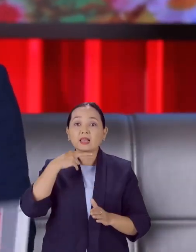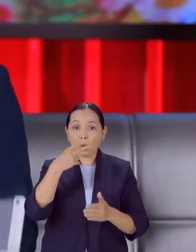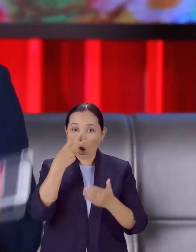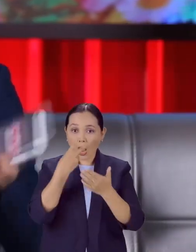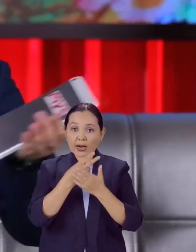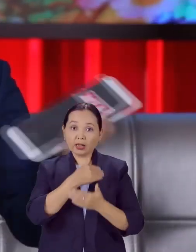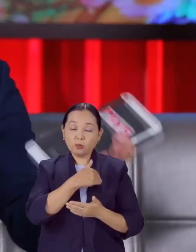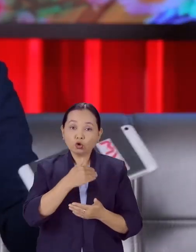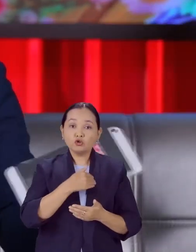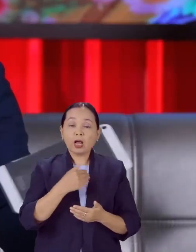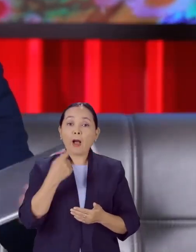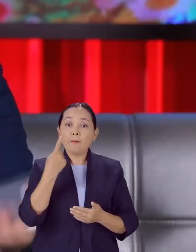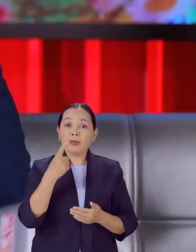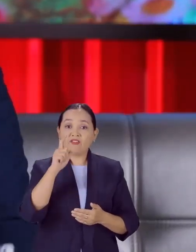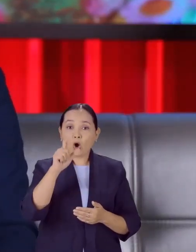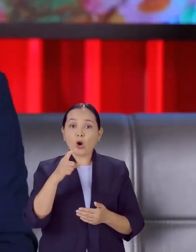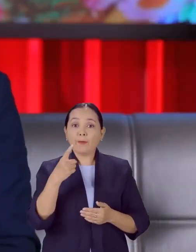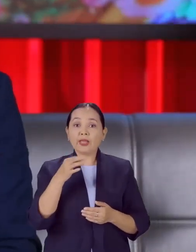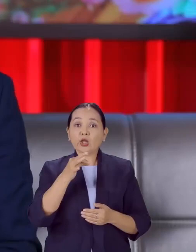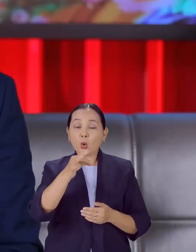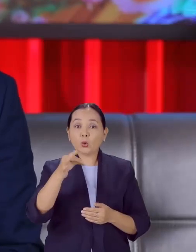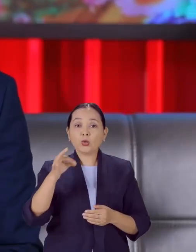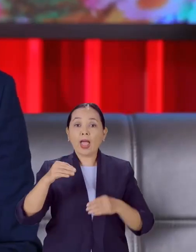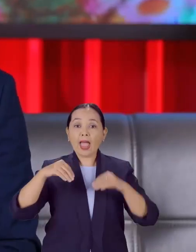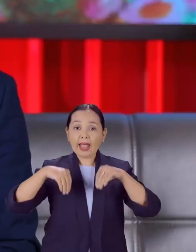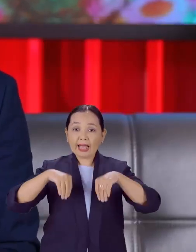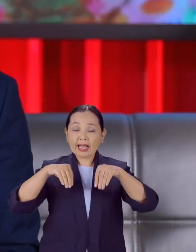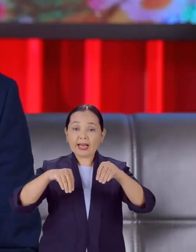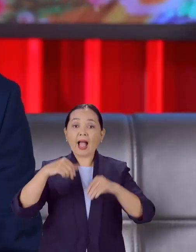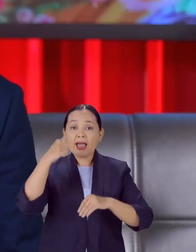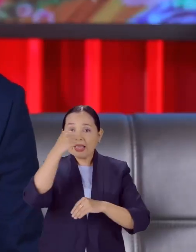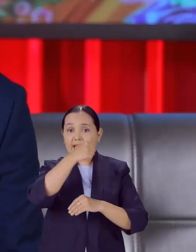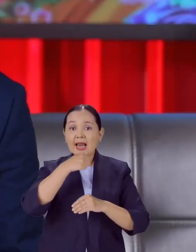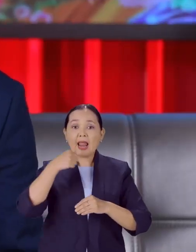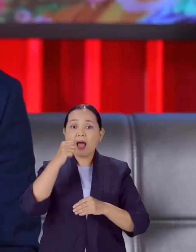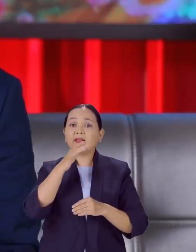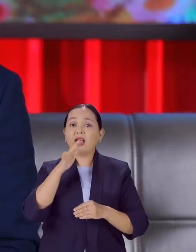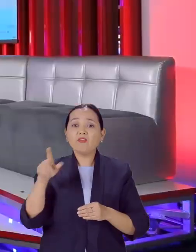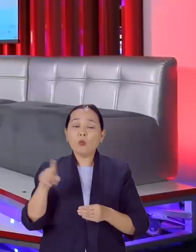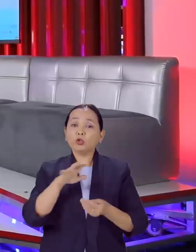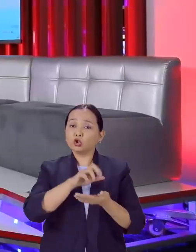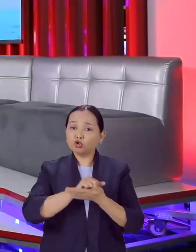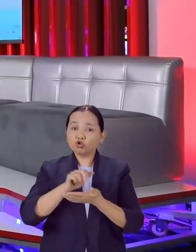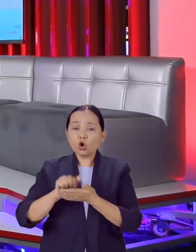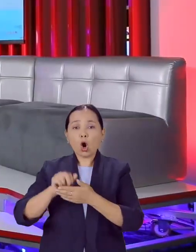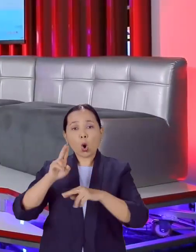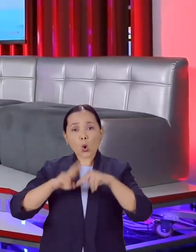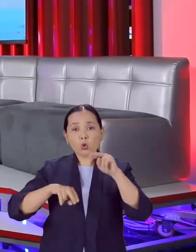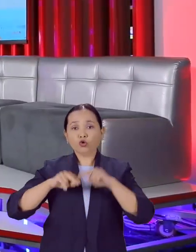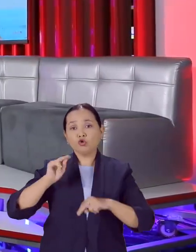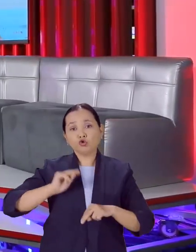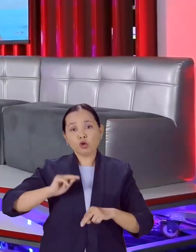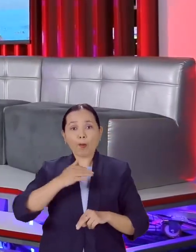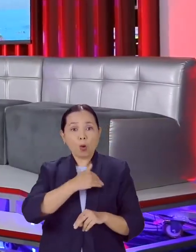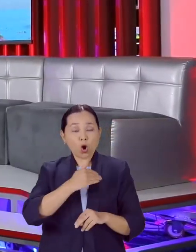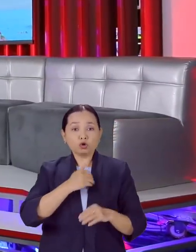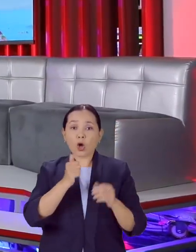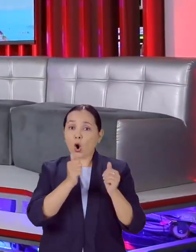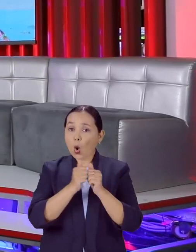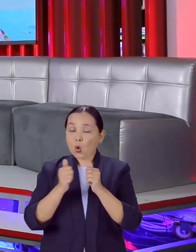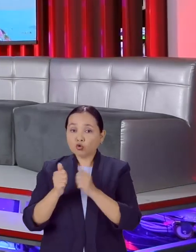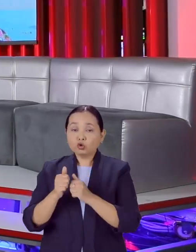Bir fuqaro bir hududda, demak ekinlar ekish bilan yillar davomida shug'ullangan qurilish ishlari boshlayman deganda esa